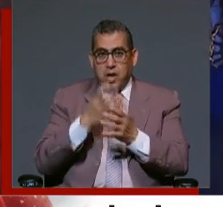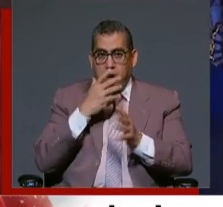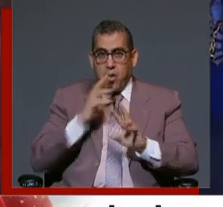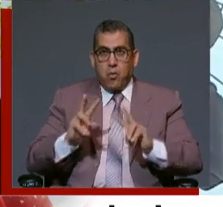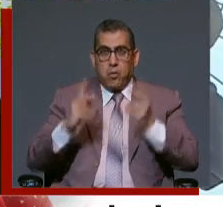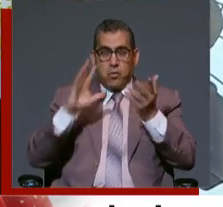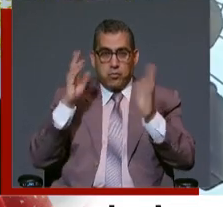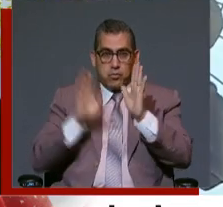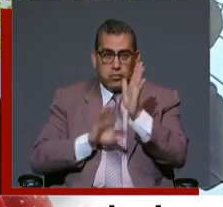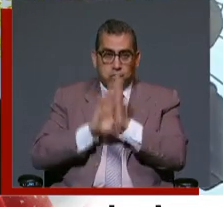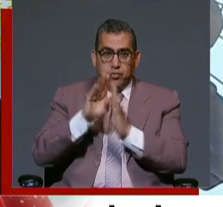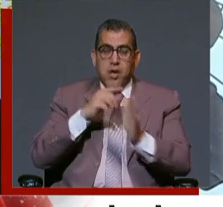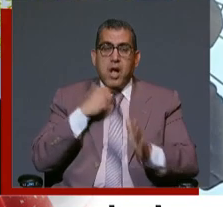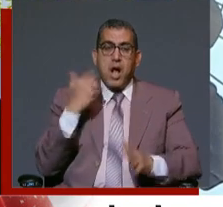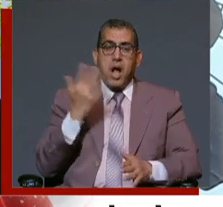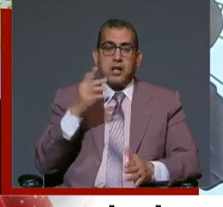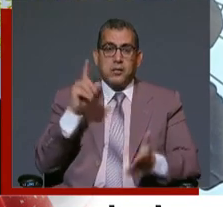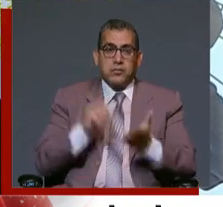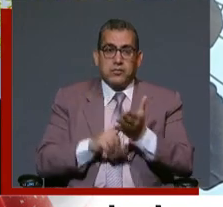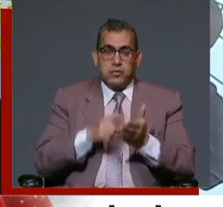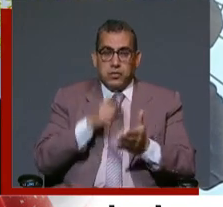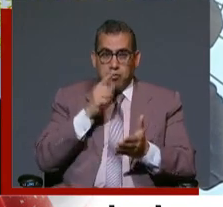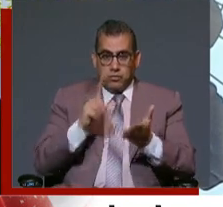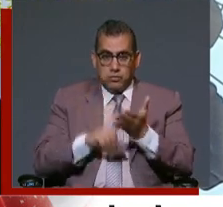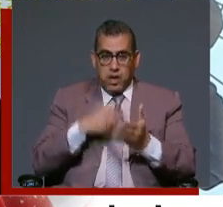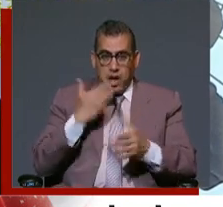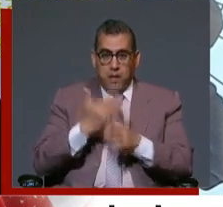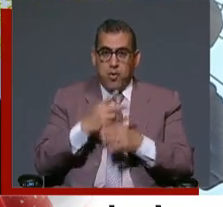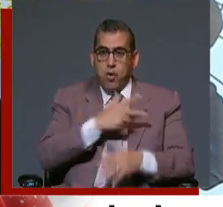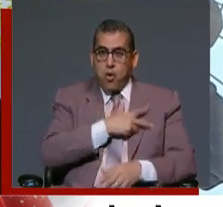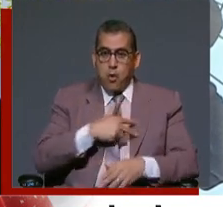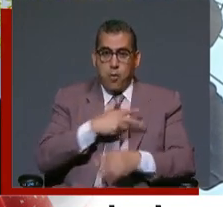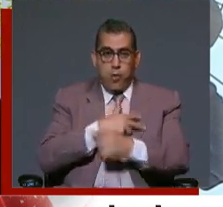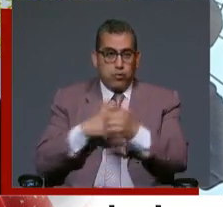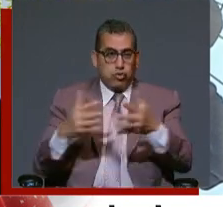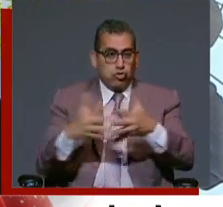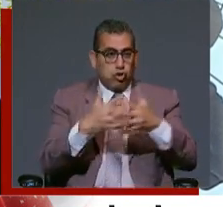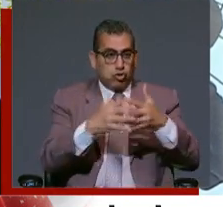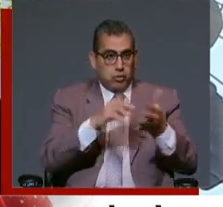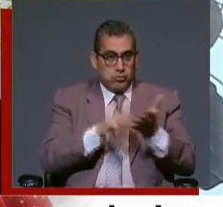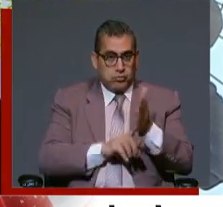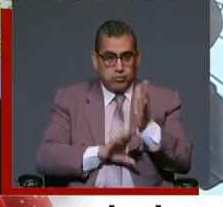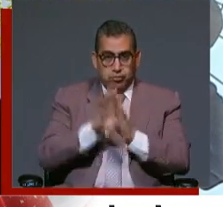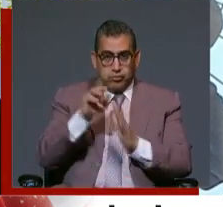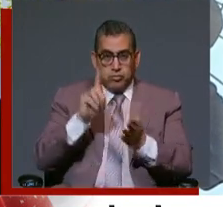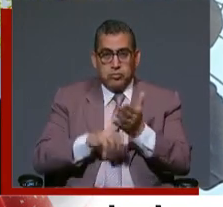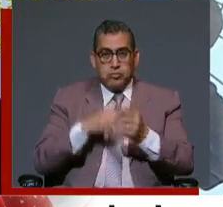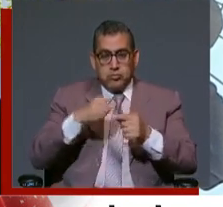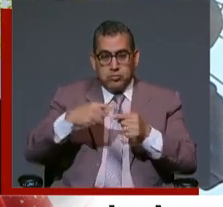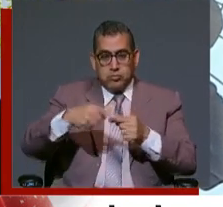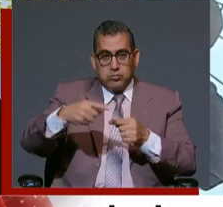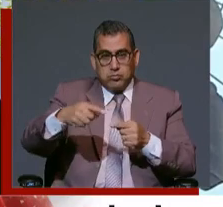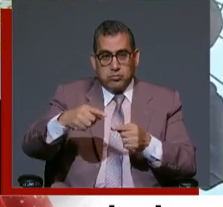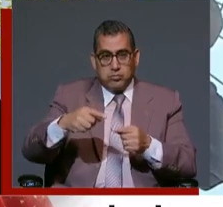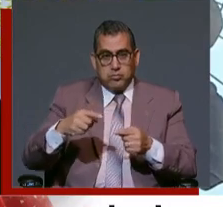والنمو الأخضر. ويجب إذاك على الحكومات وشركاء التنمية اتباع